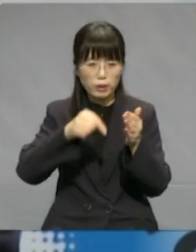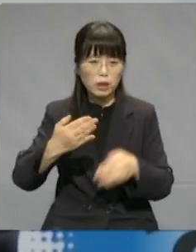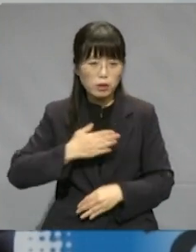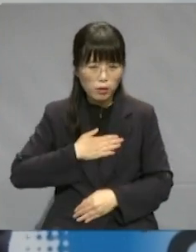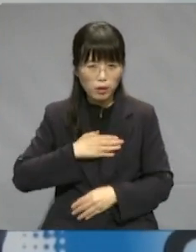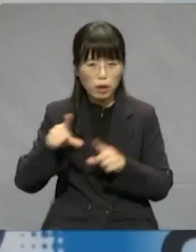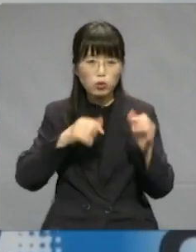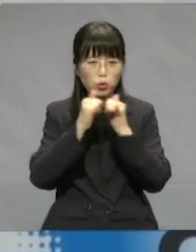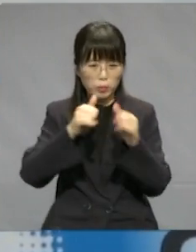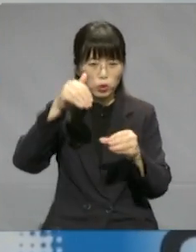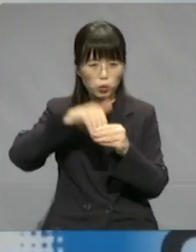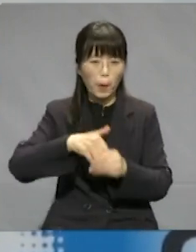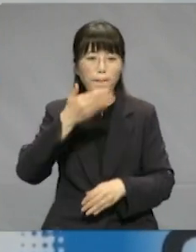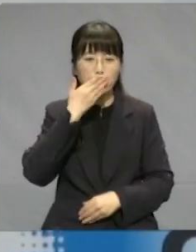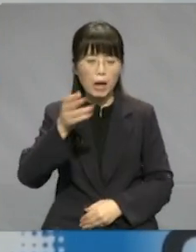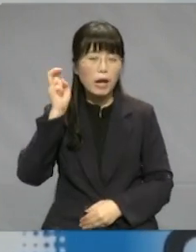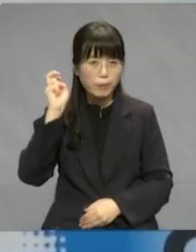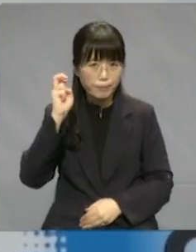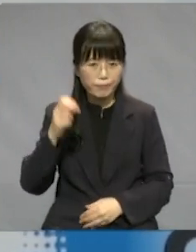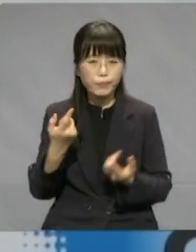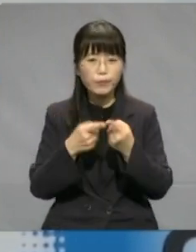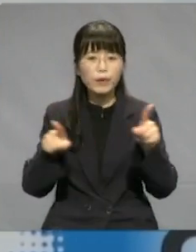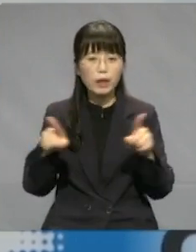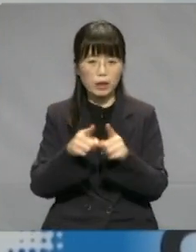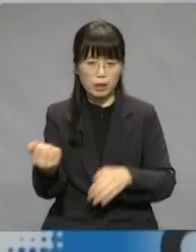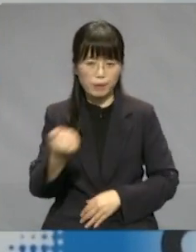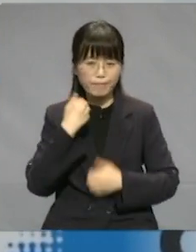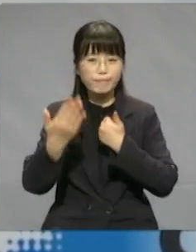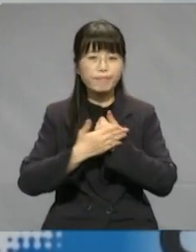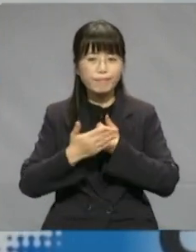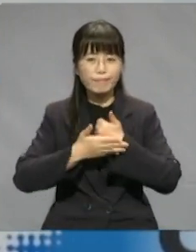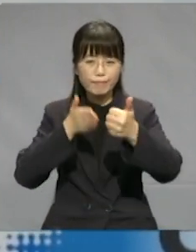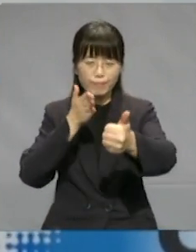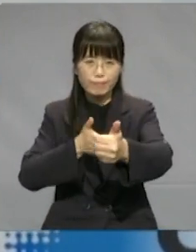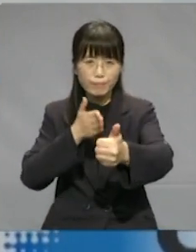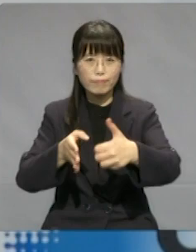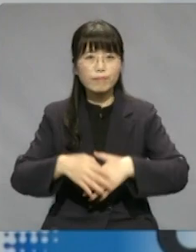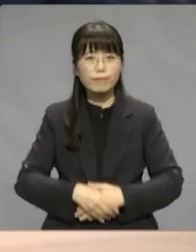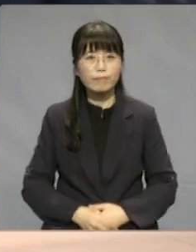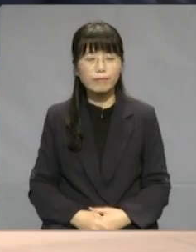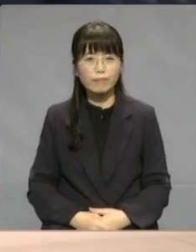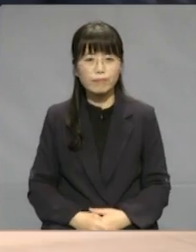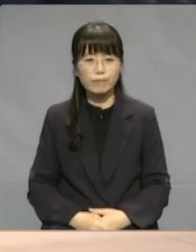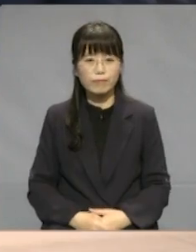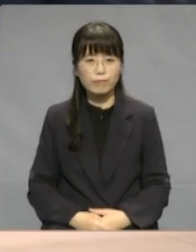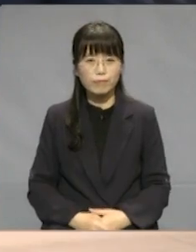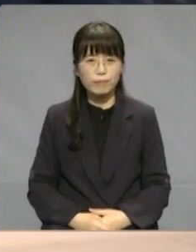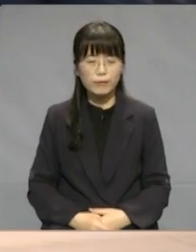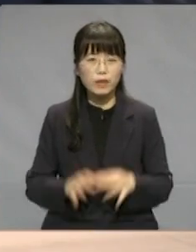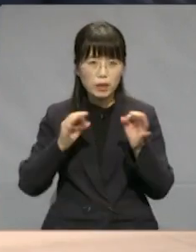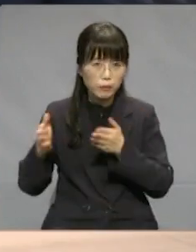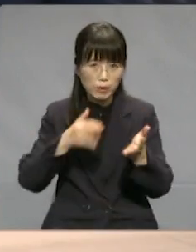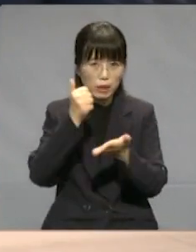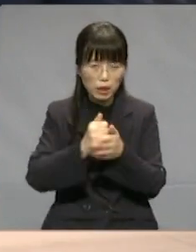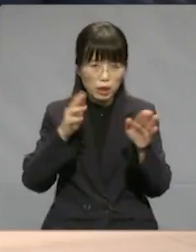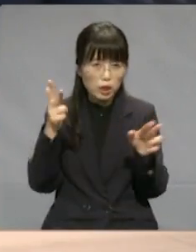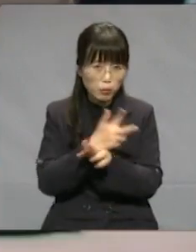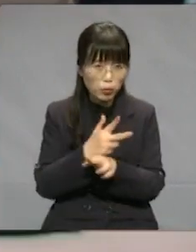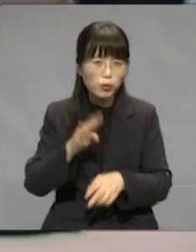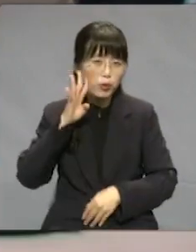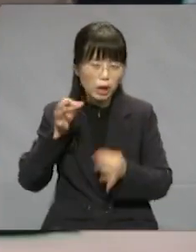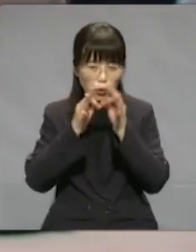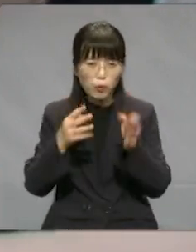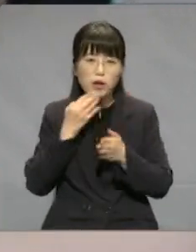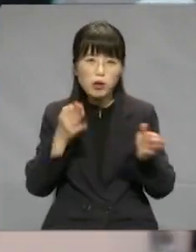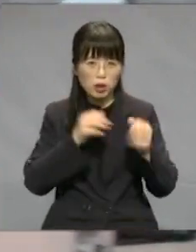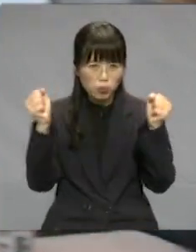저희가 주민투표를 할 수 있을 것 같습니다. 함께 힘을 보태주시기 바랍니다. 김 지사는 이번 주 사흘 동안